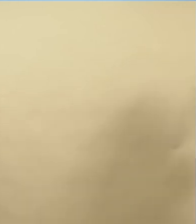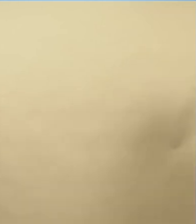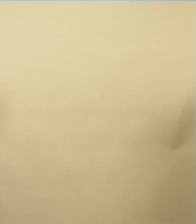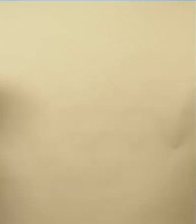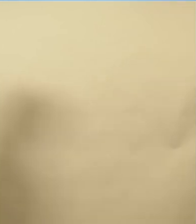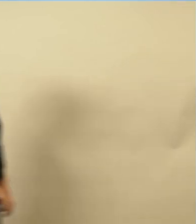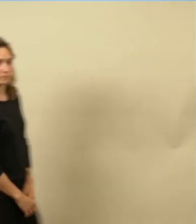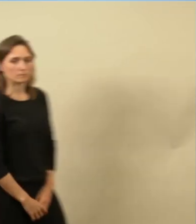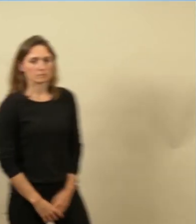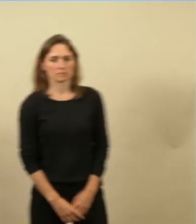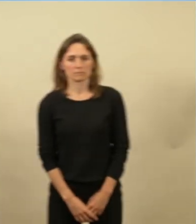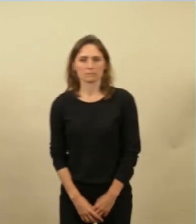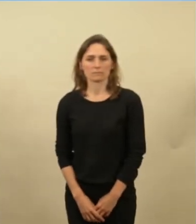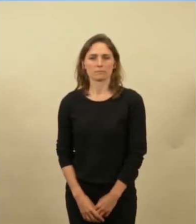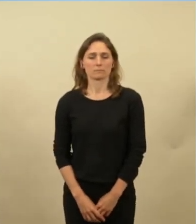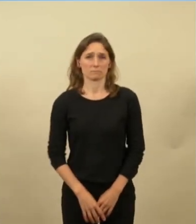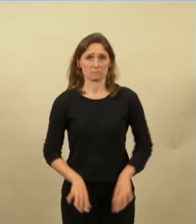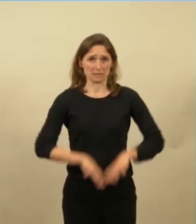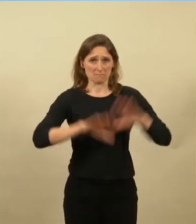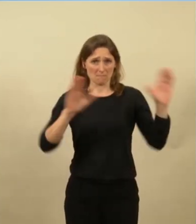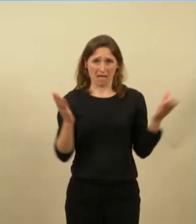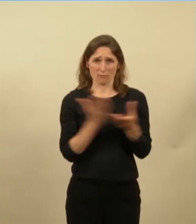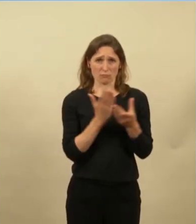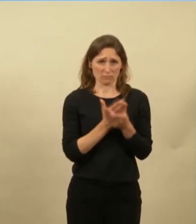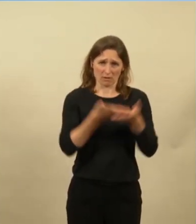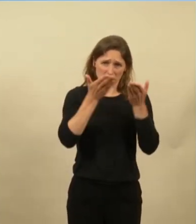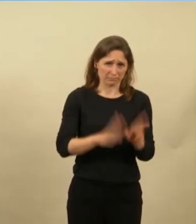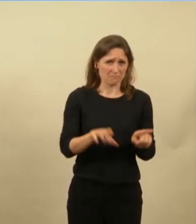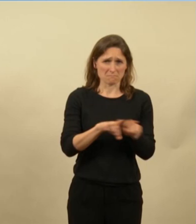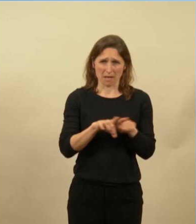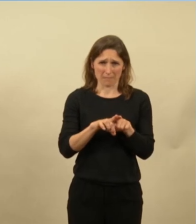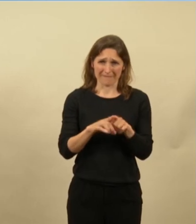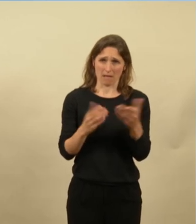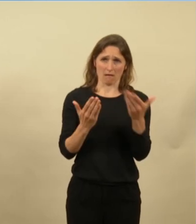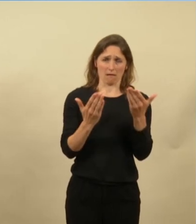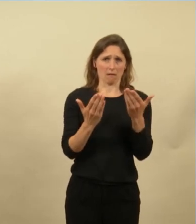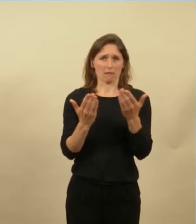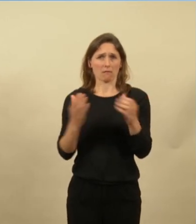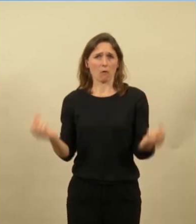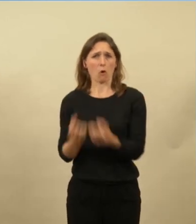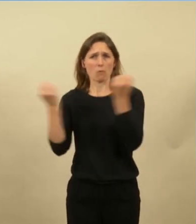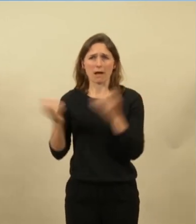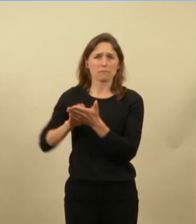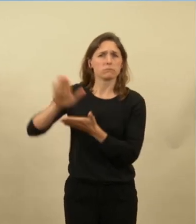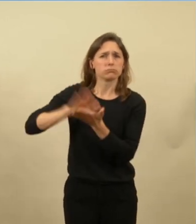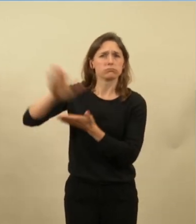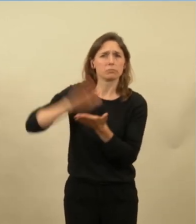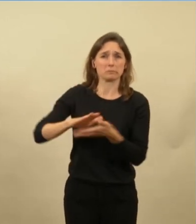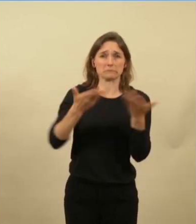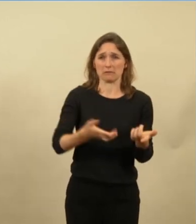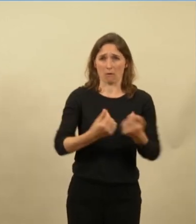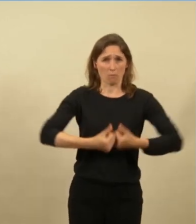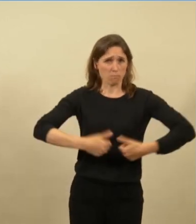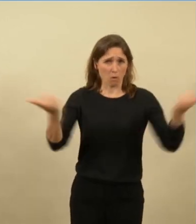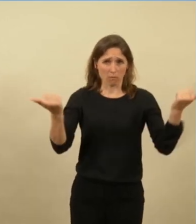nombreux sont les dossiers dans lequel vous avez procédé de la même façon à l'opposé donc de vous engagements sont consulter les Grenoblois ni en débattre